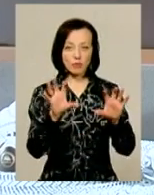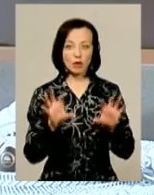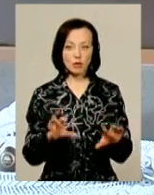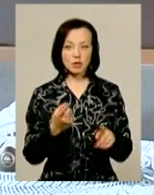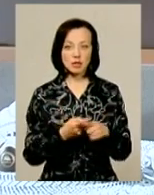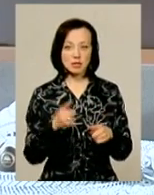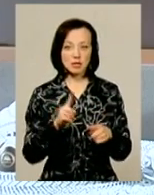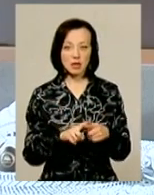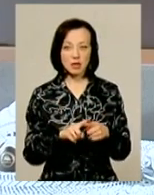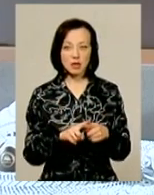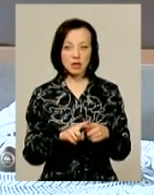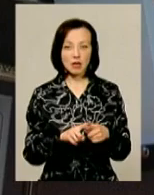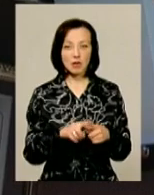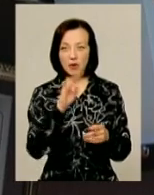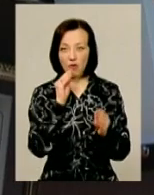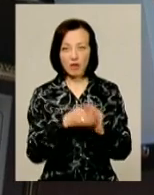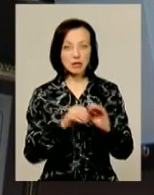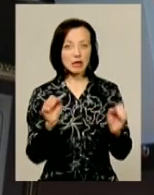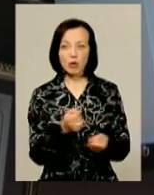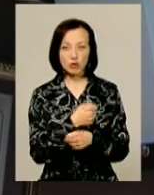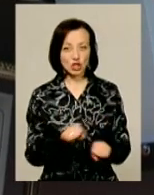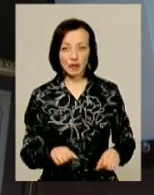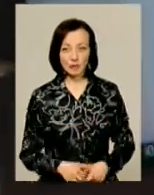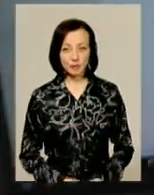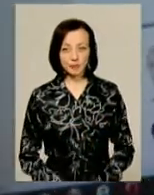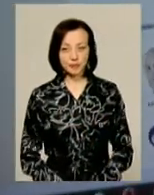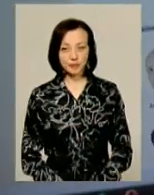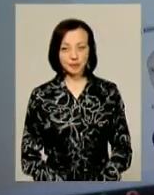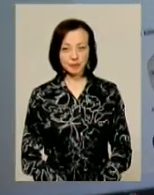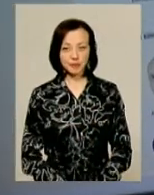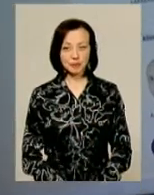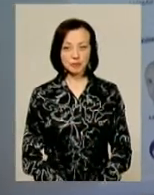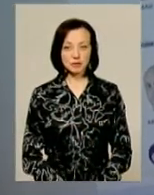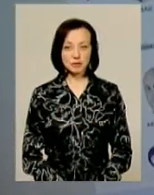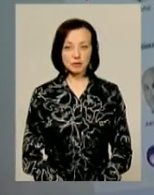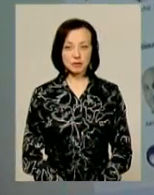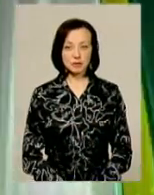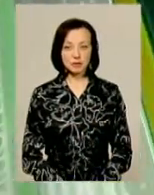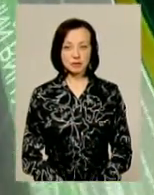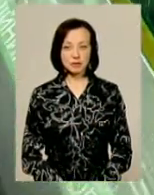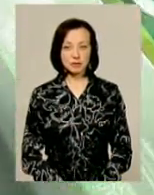це приховати буде неможливо. Світлана Золота, Юрій Чорний для інформаційного випуску.